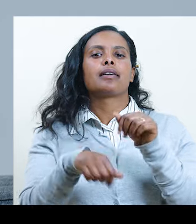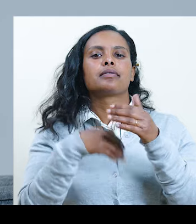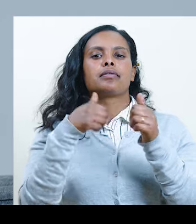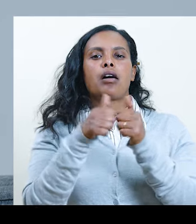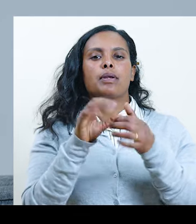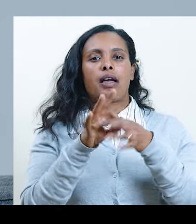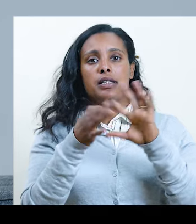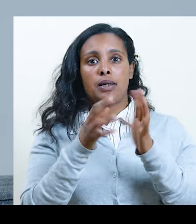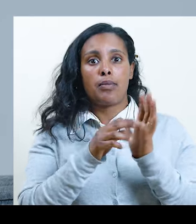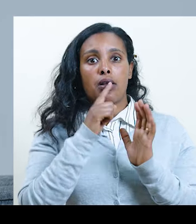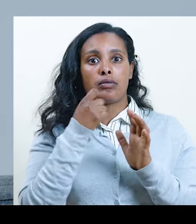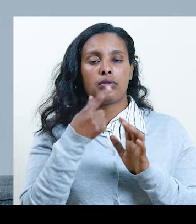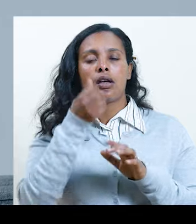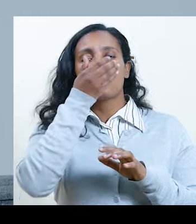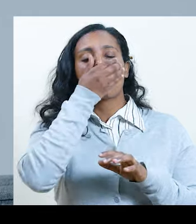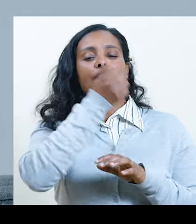ጋር በተያያዘ